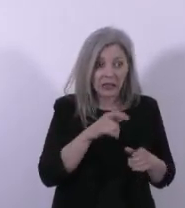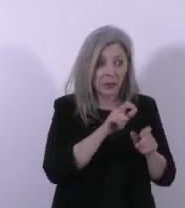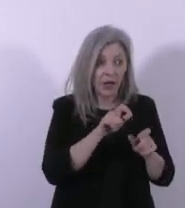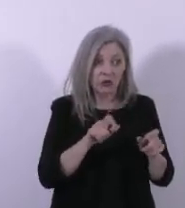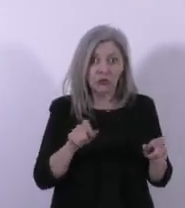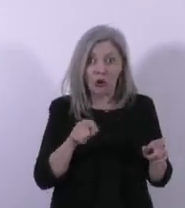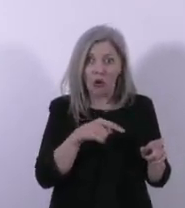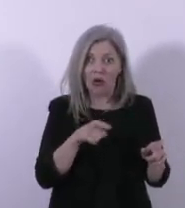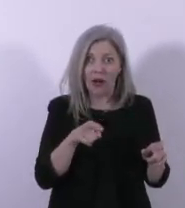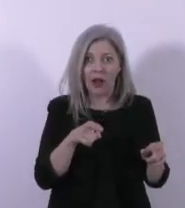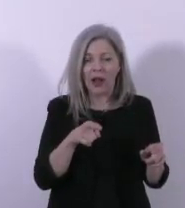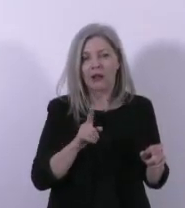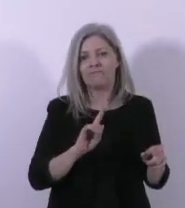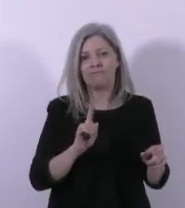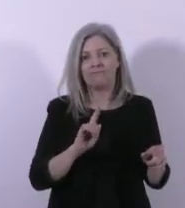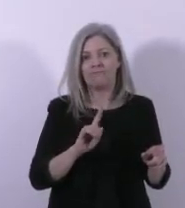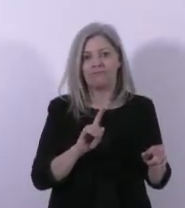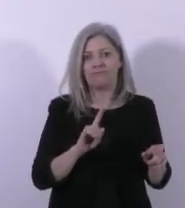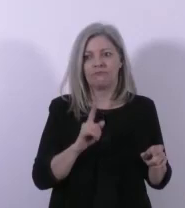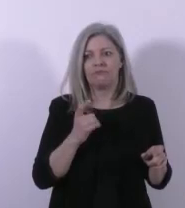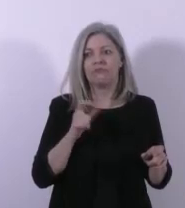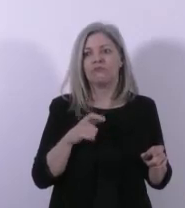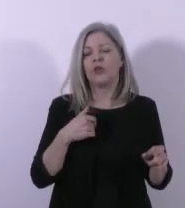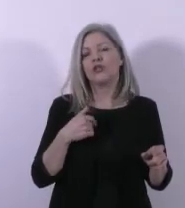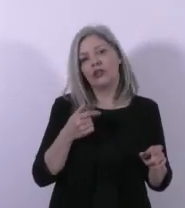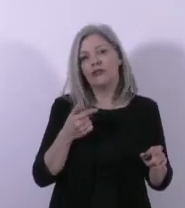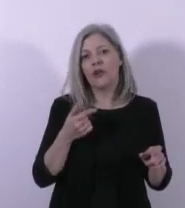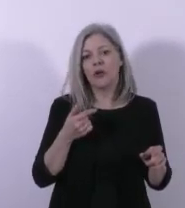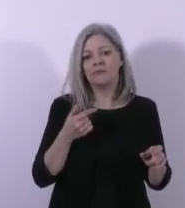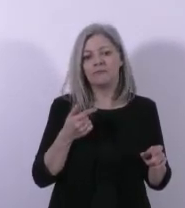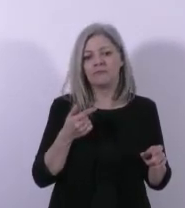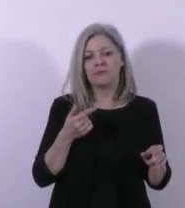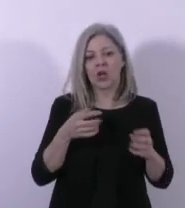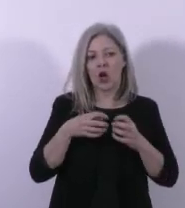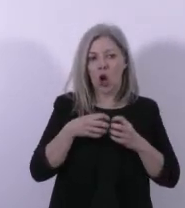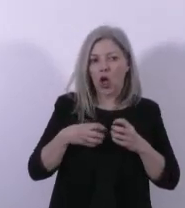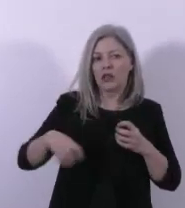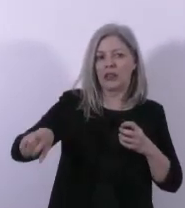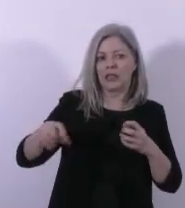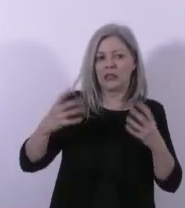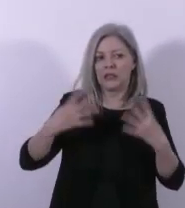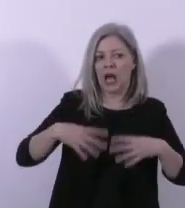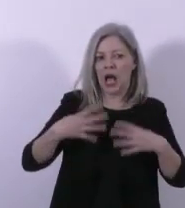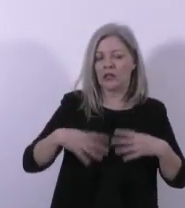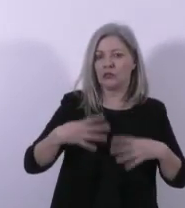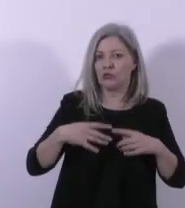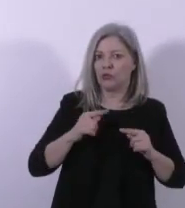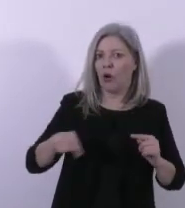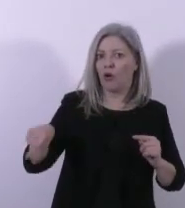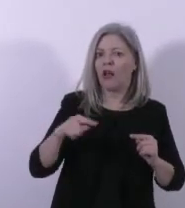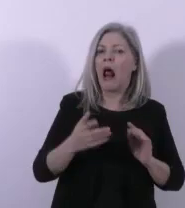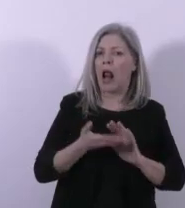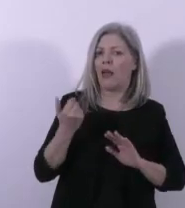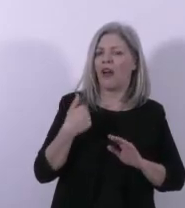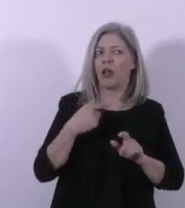la robotizzazione ha tolto tanti lavori pericolosi e, pur avendo